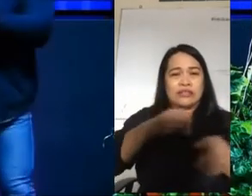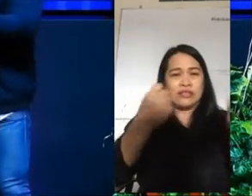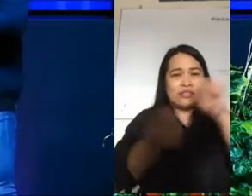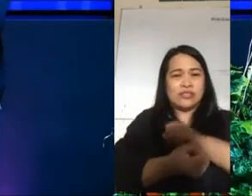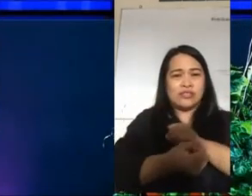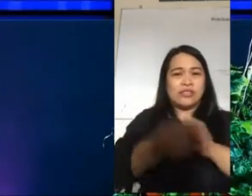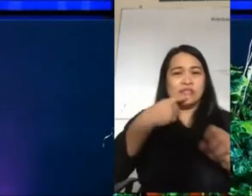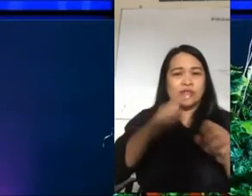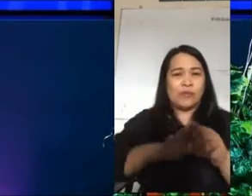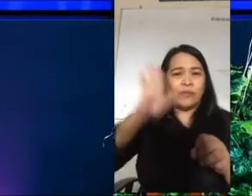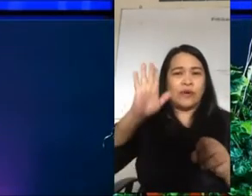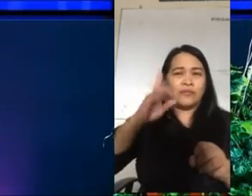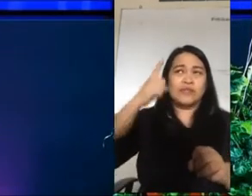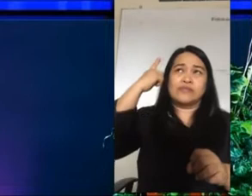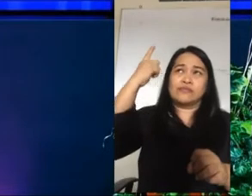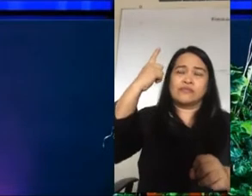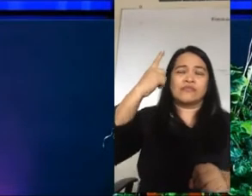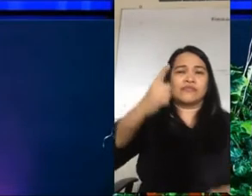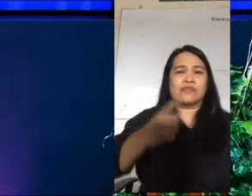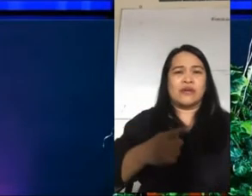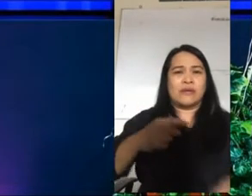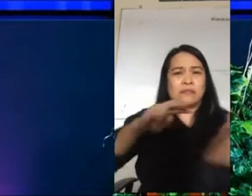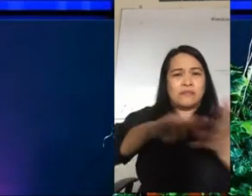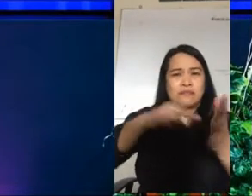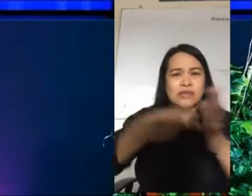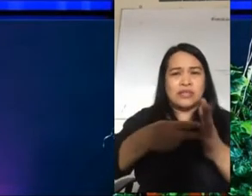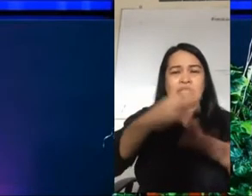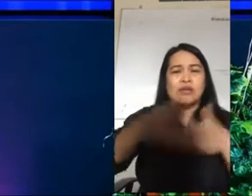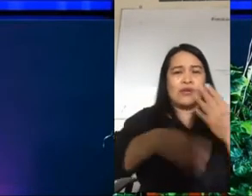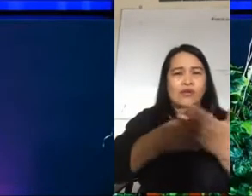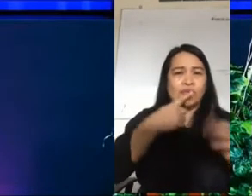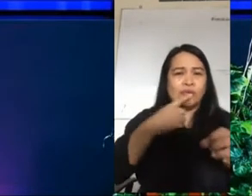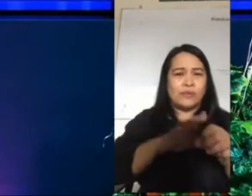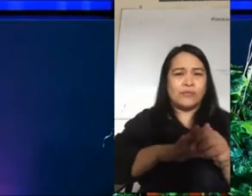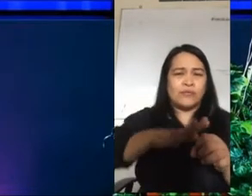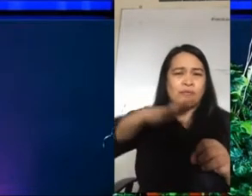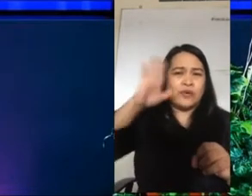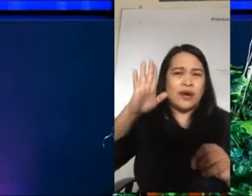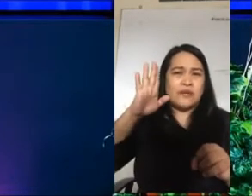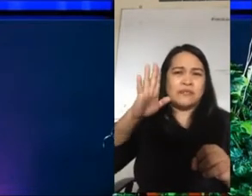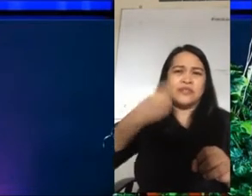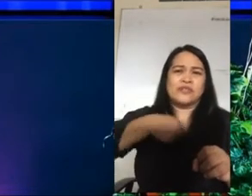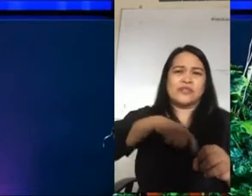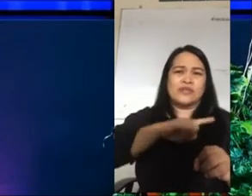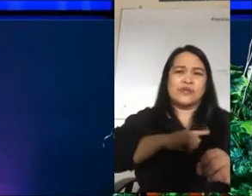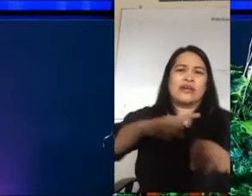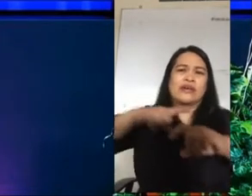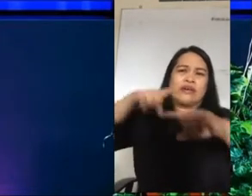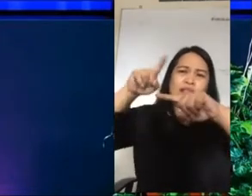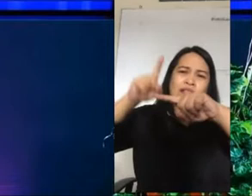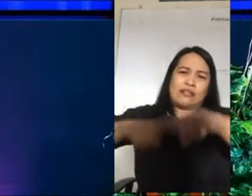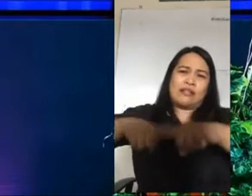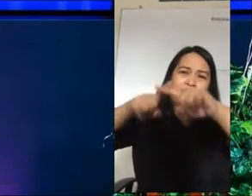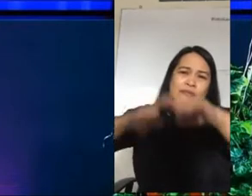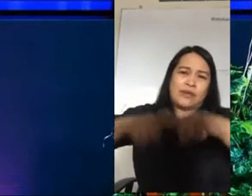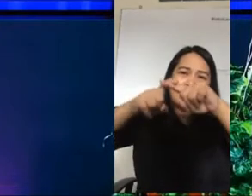nagbabago, ibig sabihin, ang kanyang mga pangako ay mananatiling maaasahan hanggang sa mga oras na